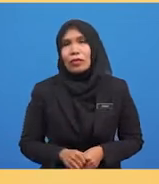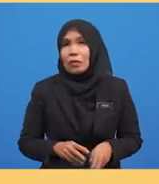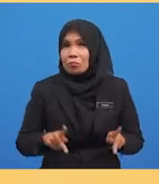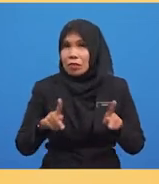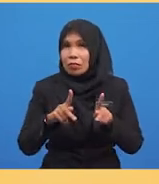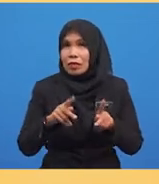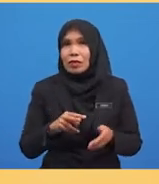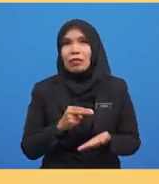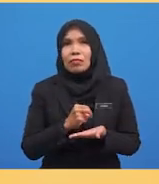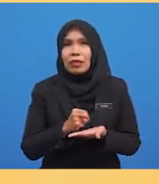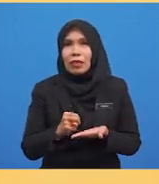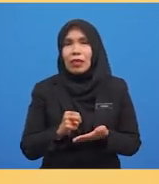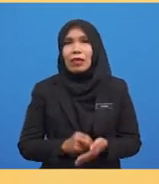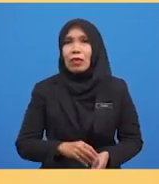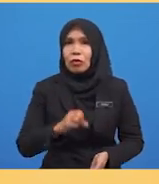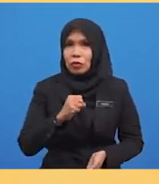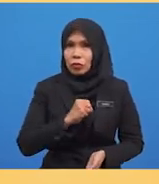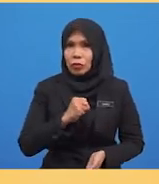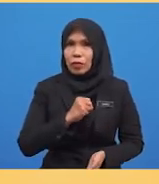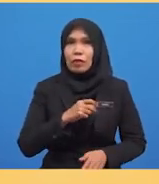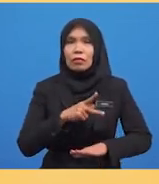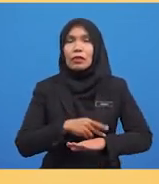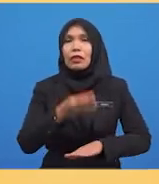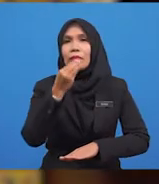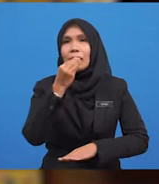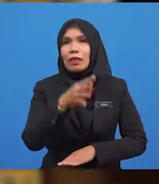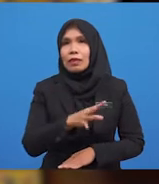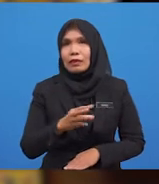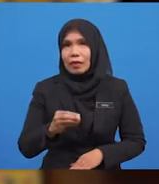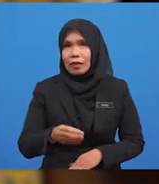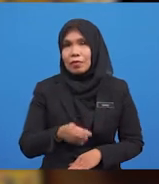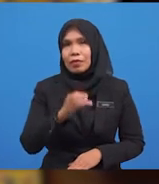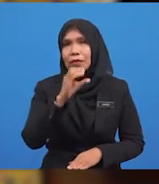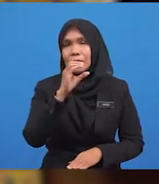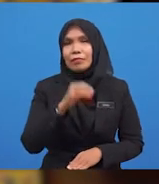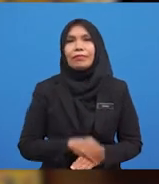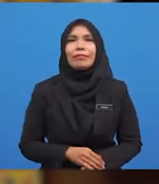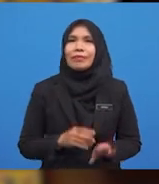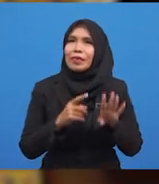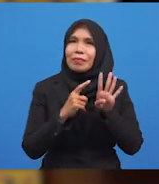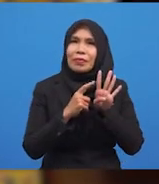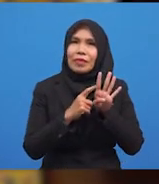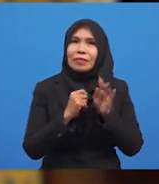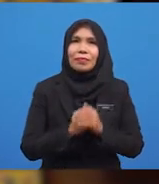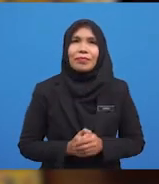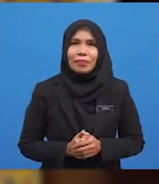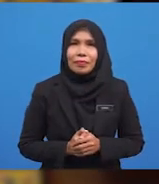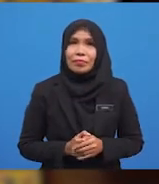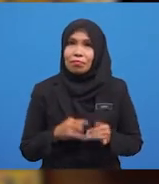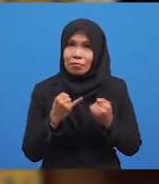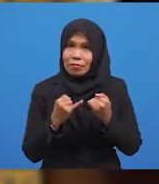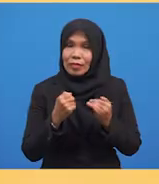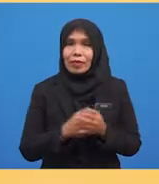nilai kesopanan ketika makan dan minum. Persoalan keempat ialah persoalan